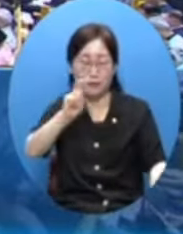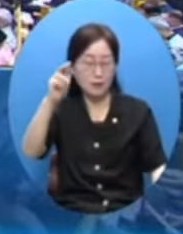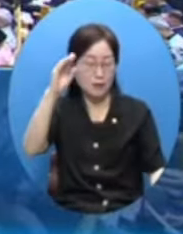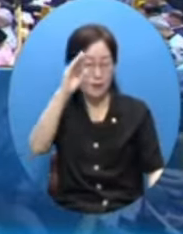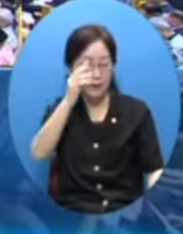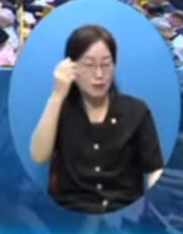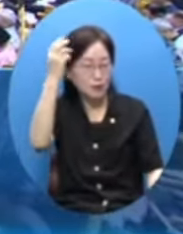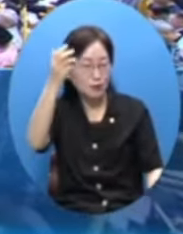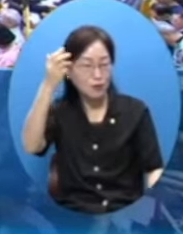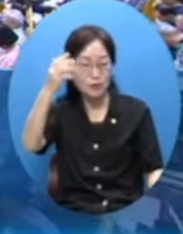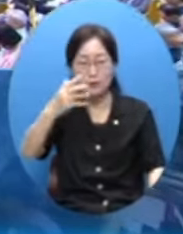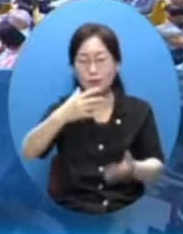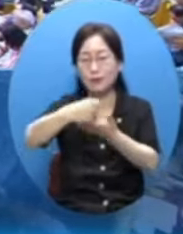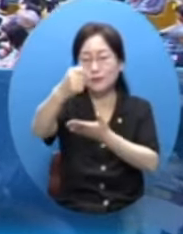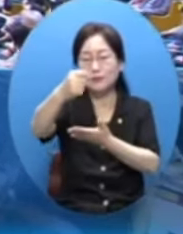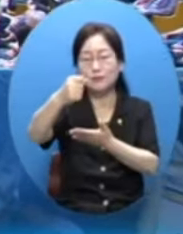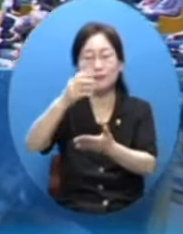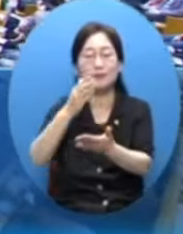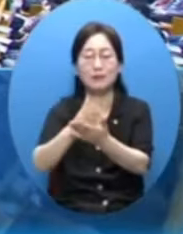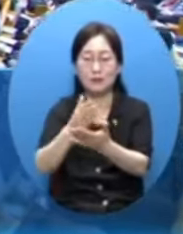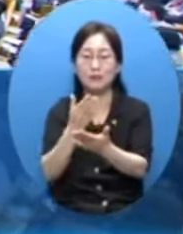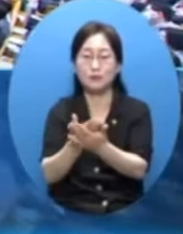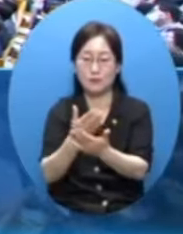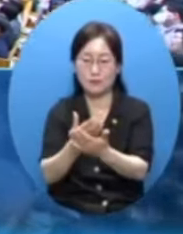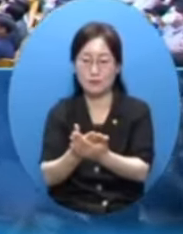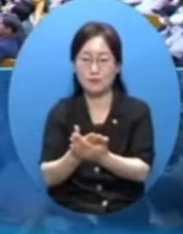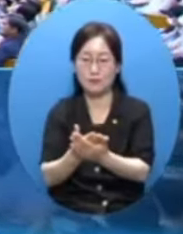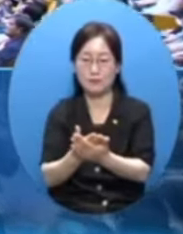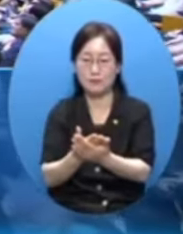내게서 거두지 마소서.